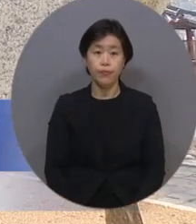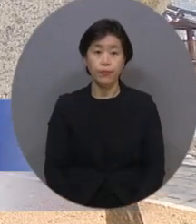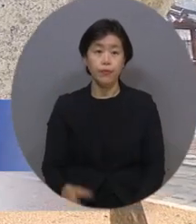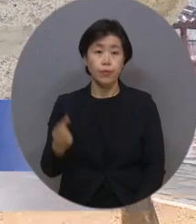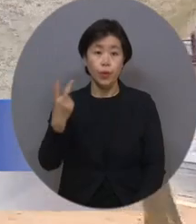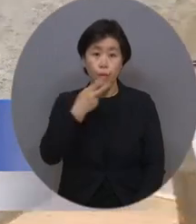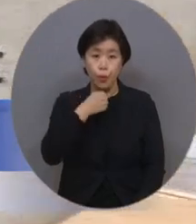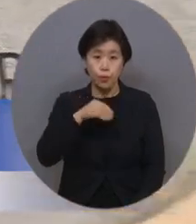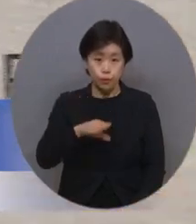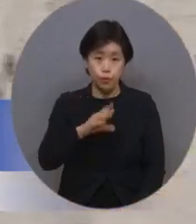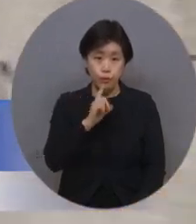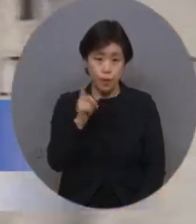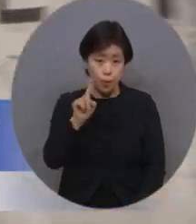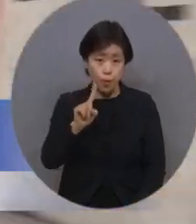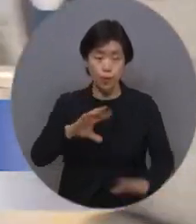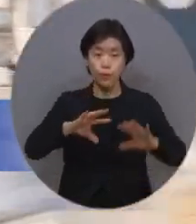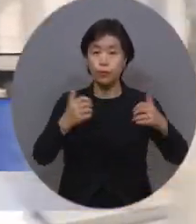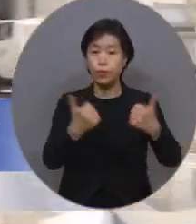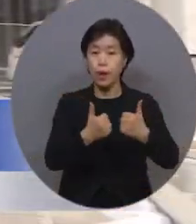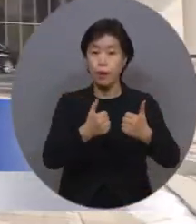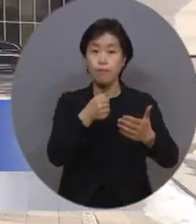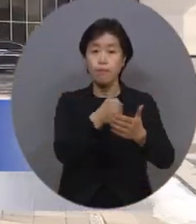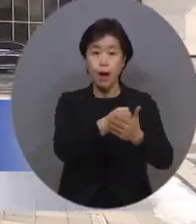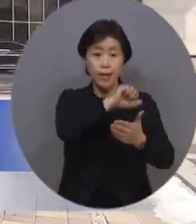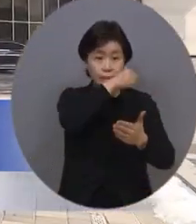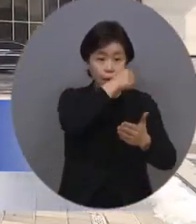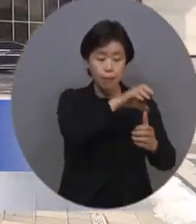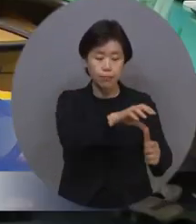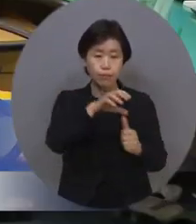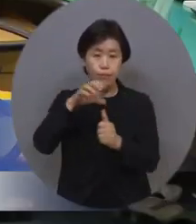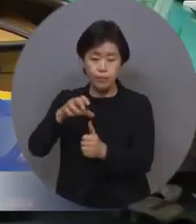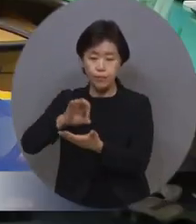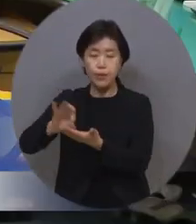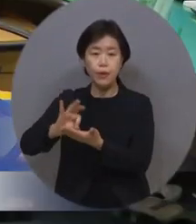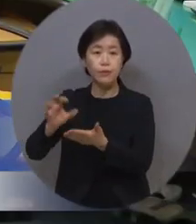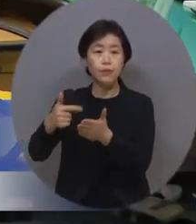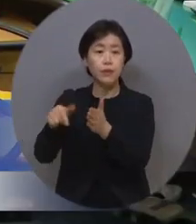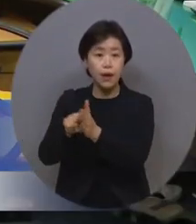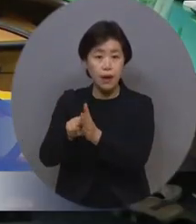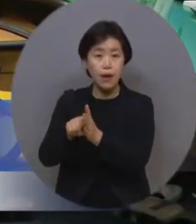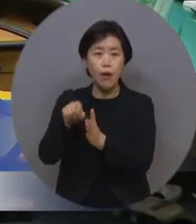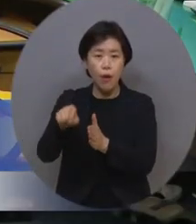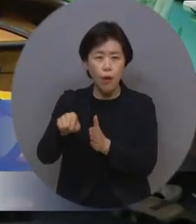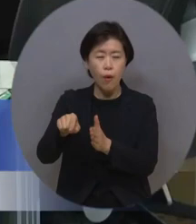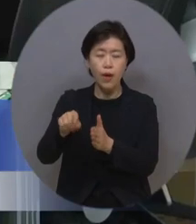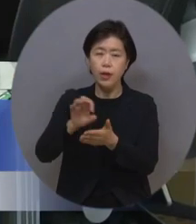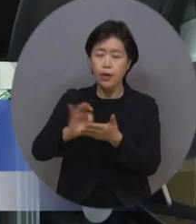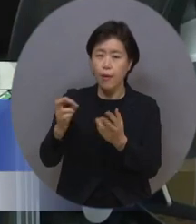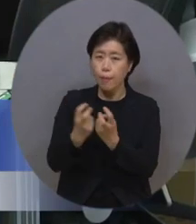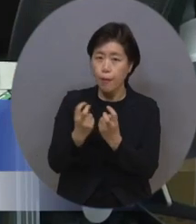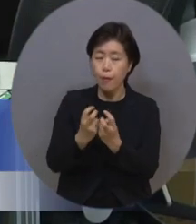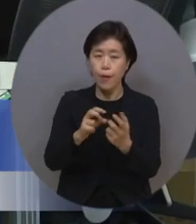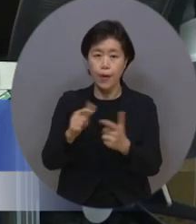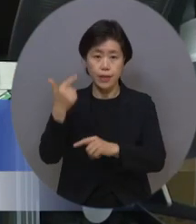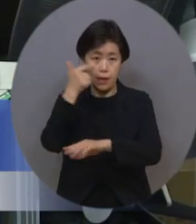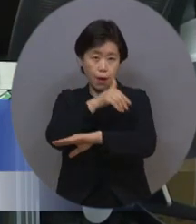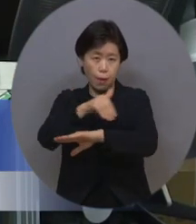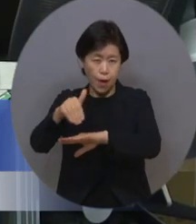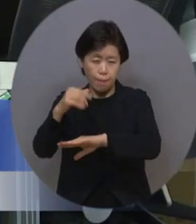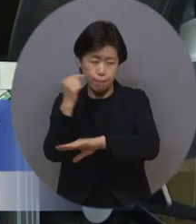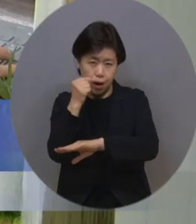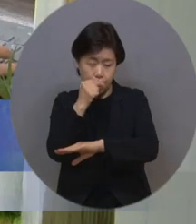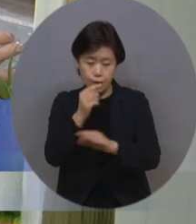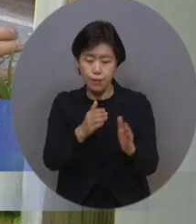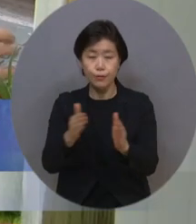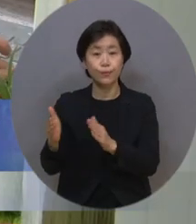보건복지부는 국회에서 의결된 예산이 신속히 집행될 수 있도록 예산 배정과 집행계획 수립을 철저히